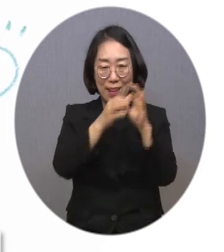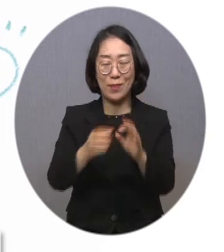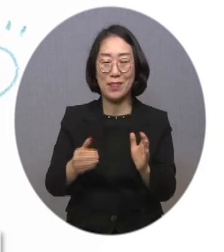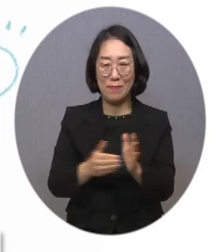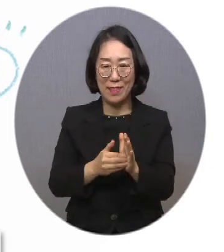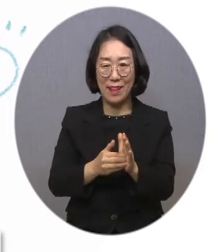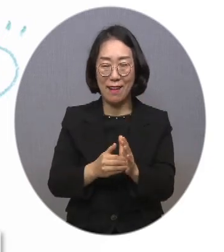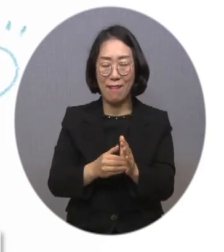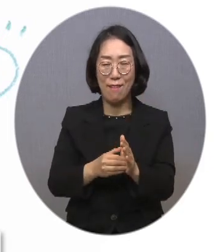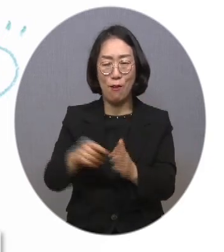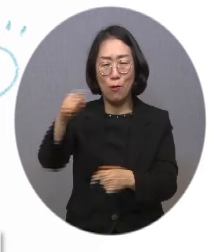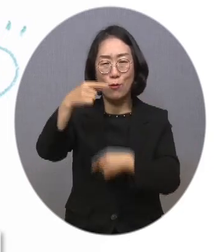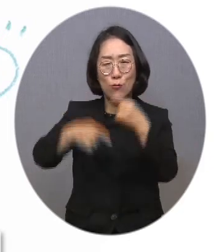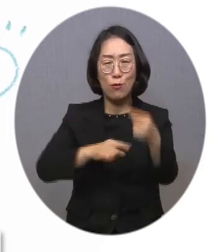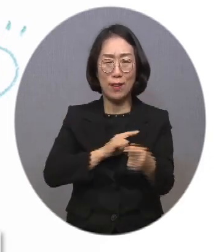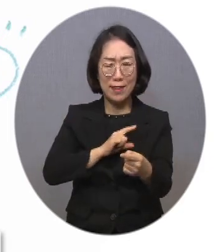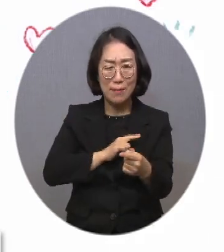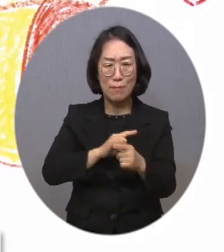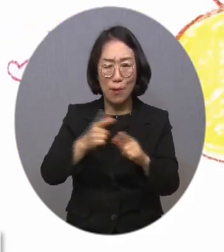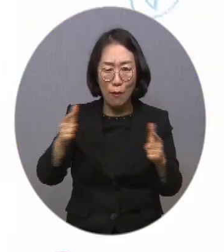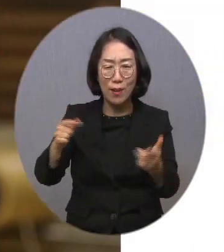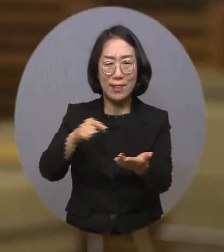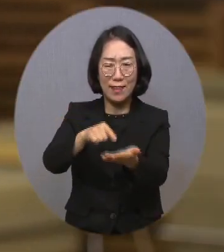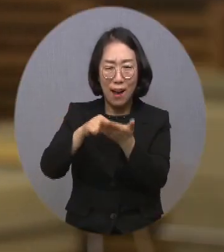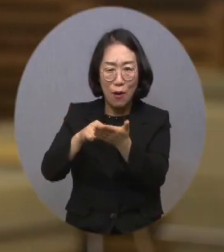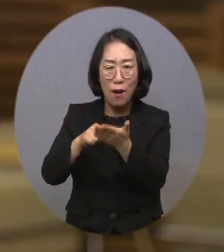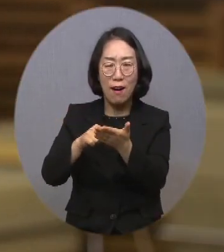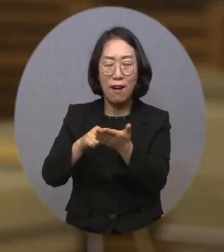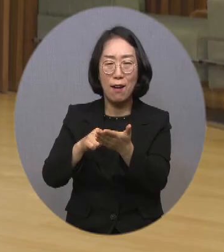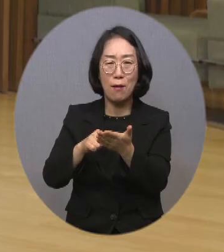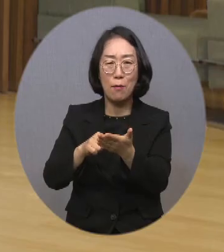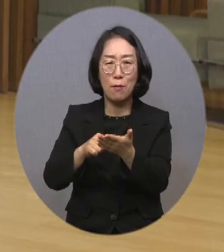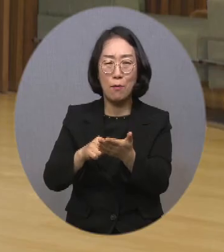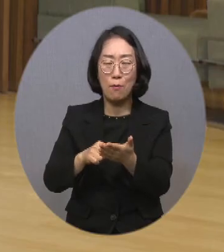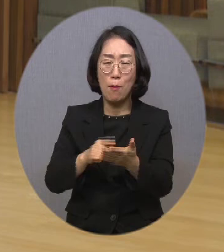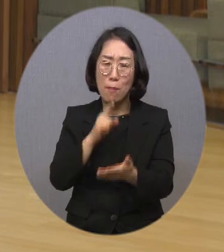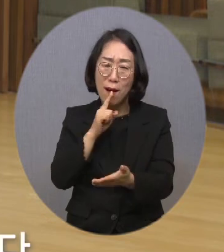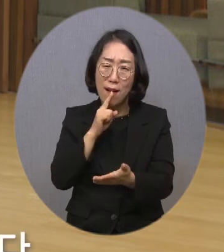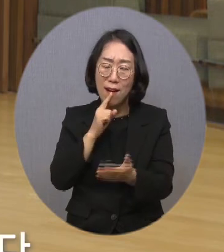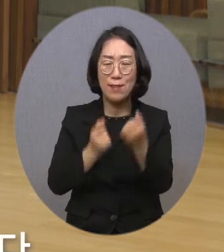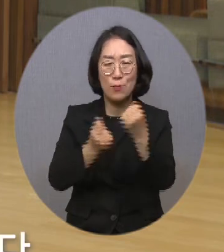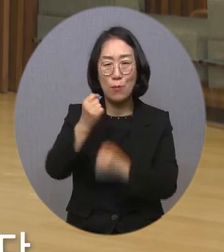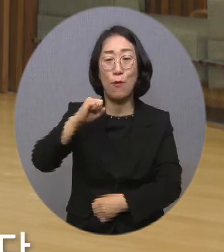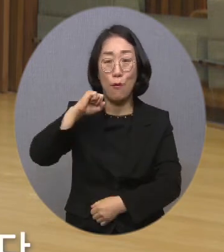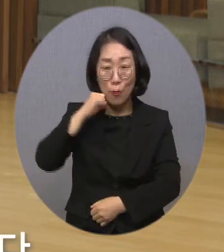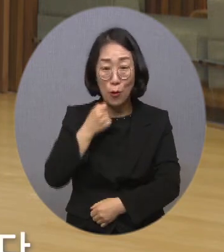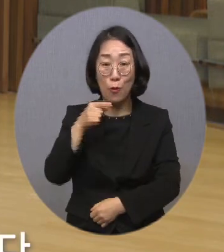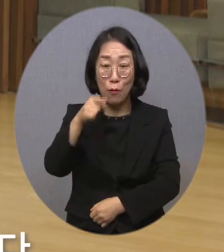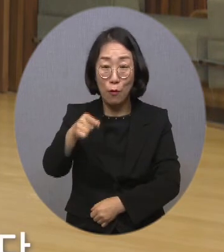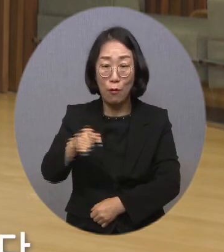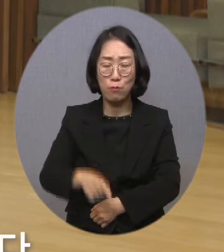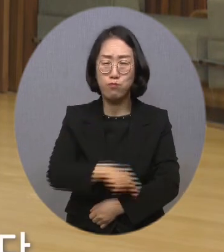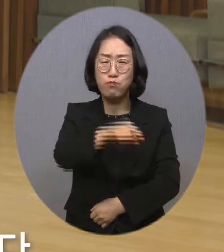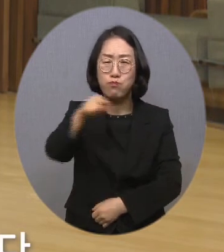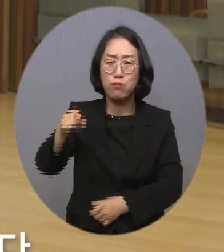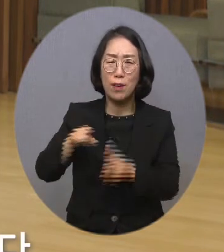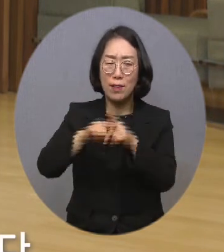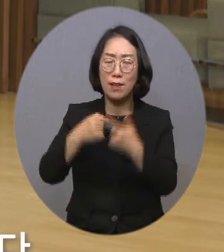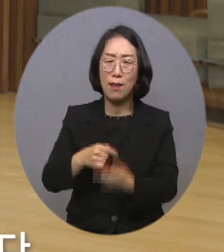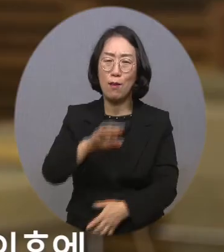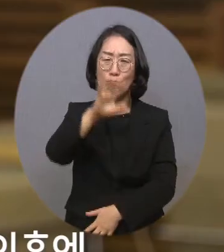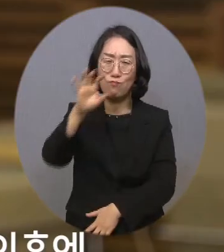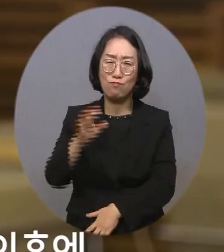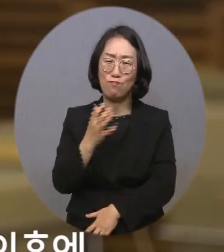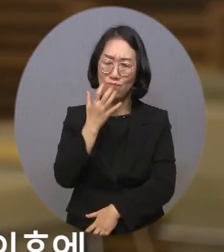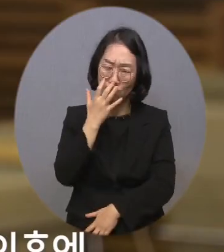수어 사전에는 국립공원에 있는 일반적인 동식물에 대한 언어가 없어서 청각장애인들이 자연을 이해하는 데 한계가